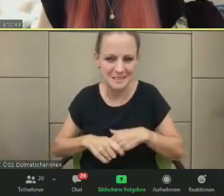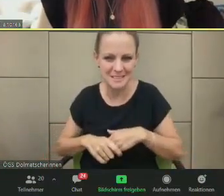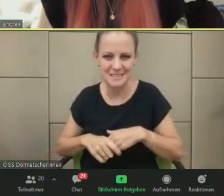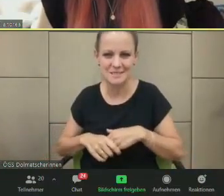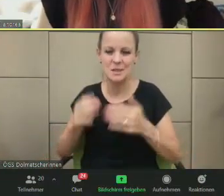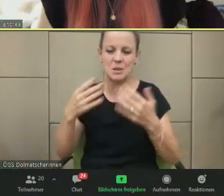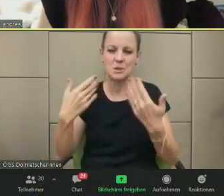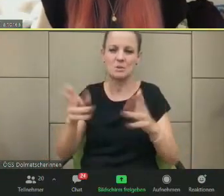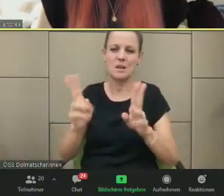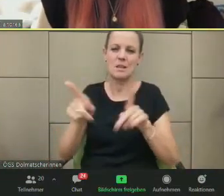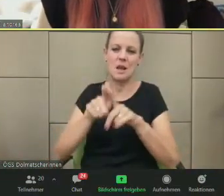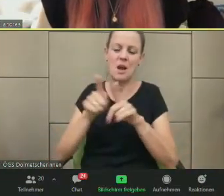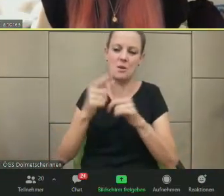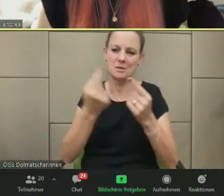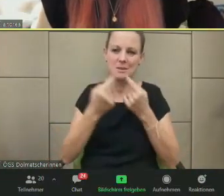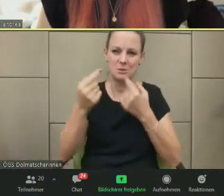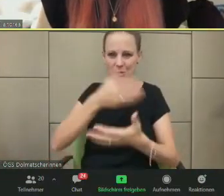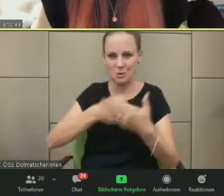vielleicht noch zum Schluss